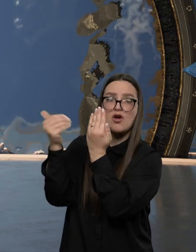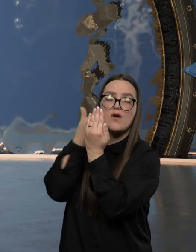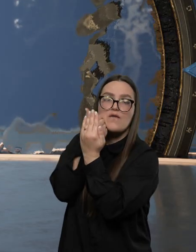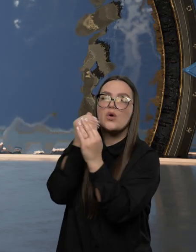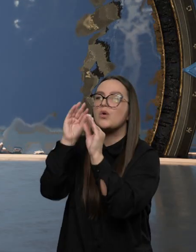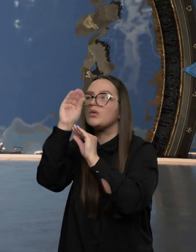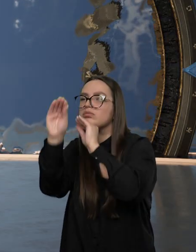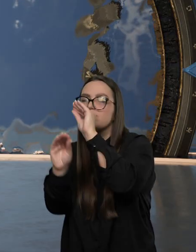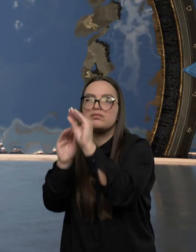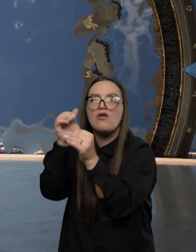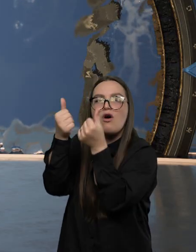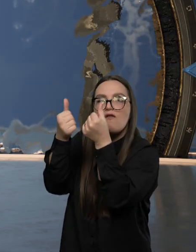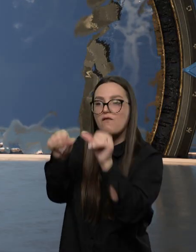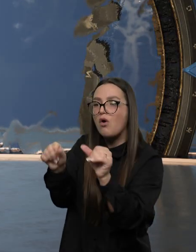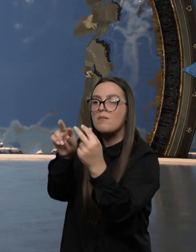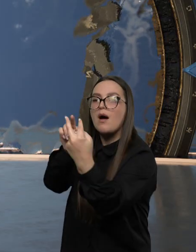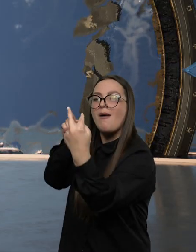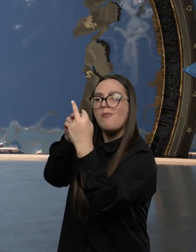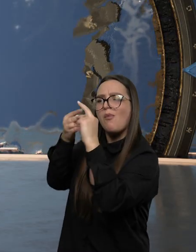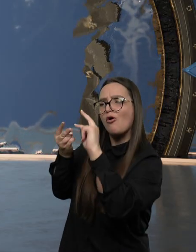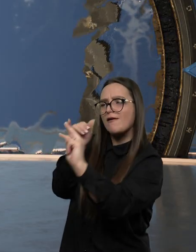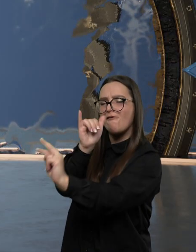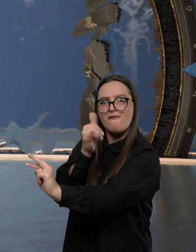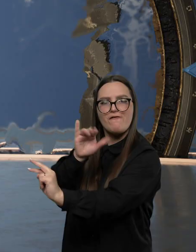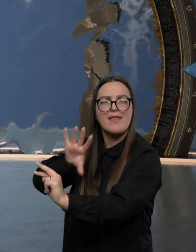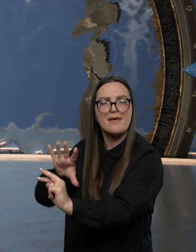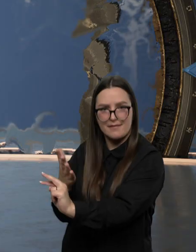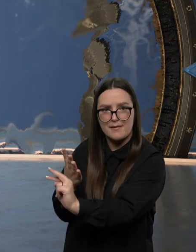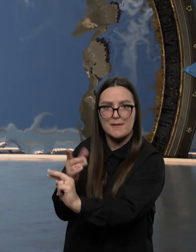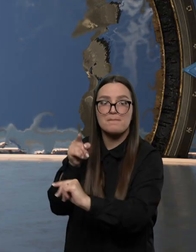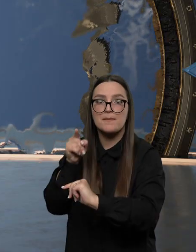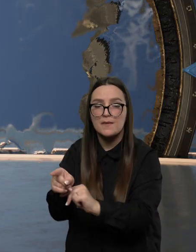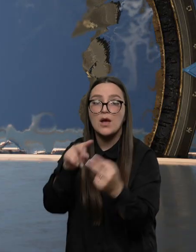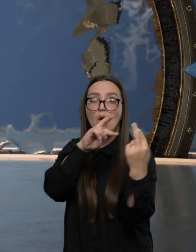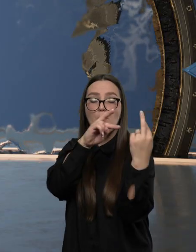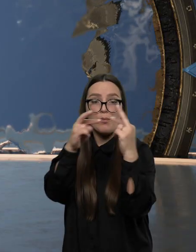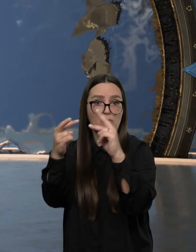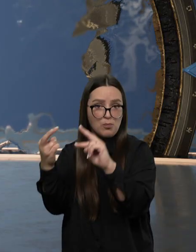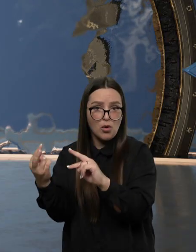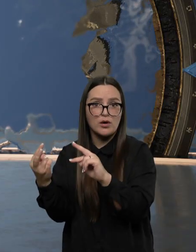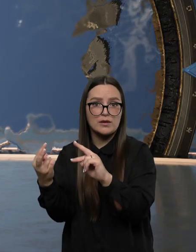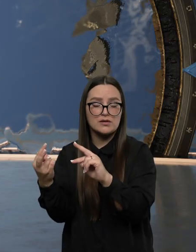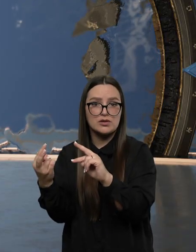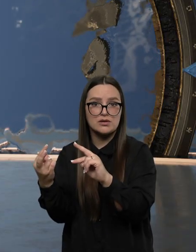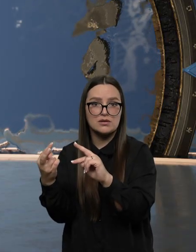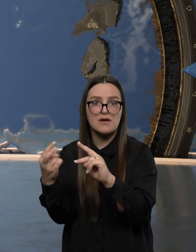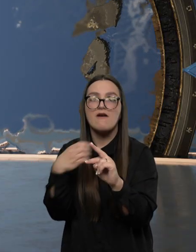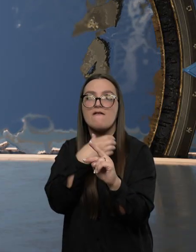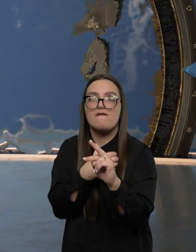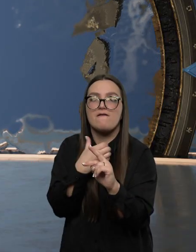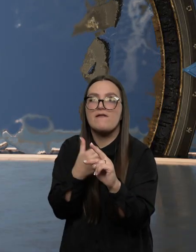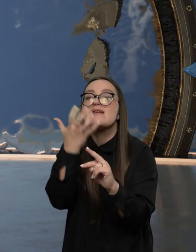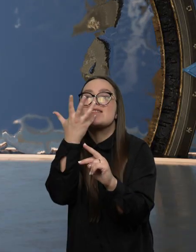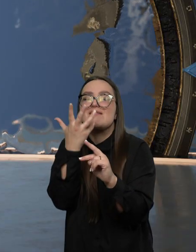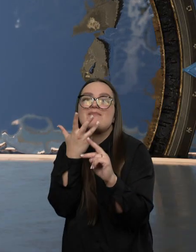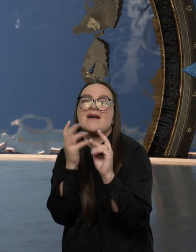modelį, kaip įvertinti pokyčius, ir tie pokyčiai, grubiai kalbant,